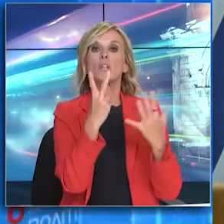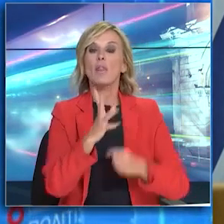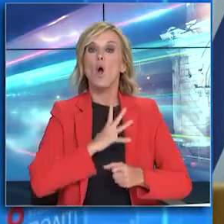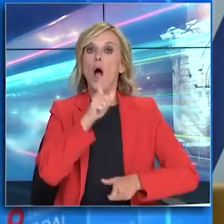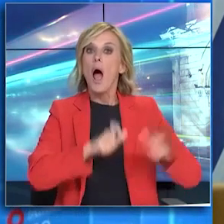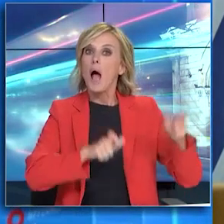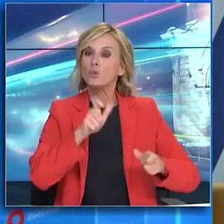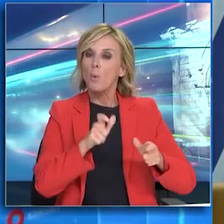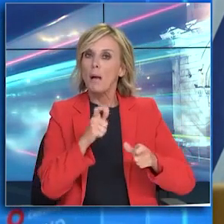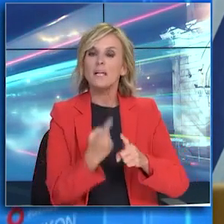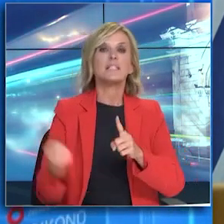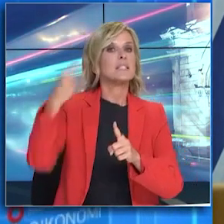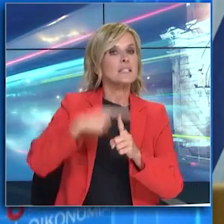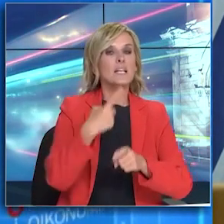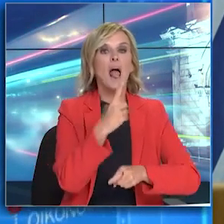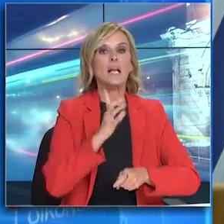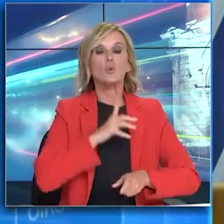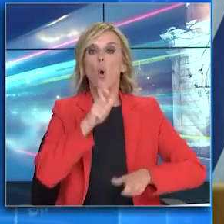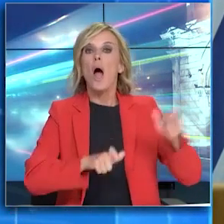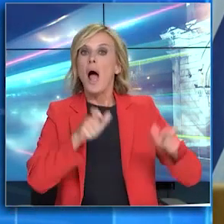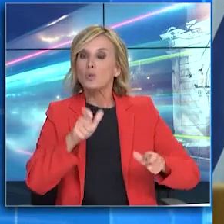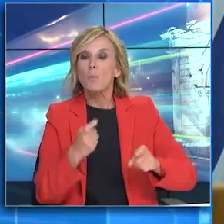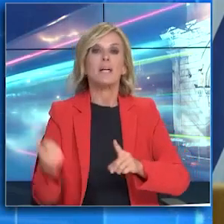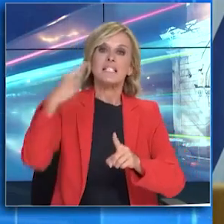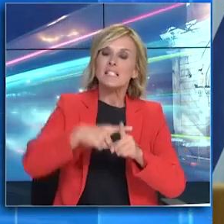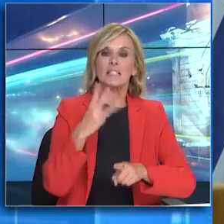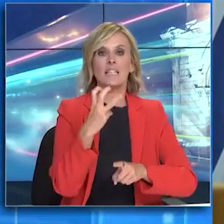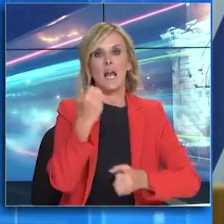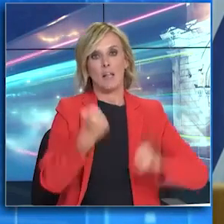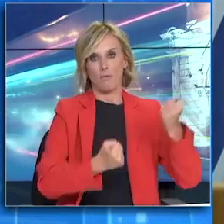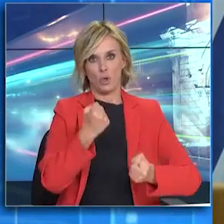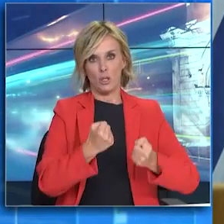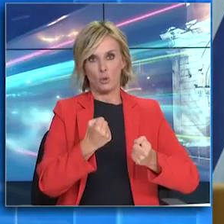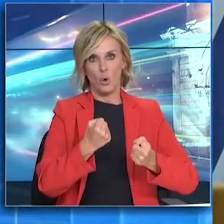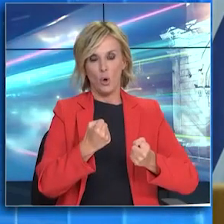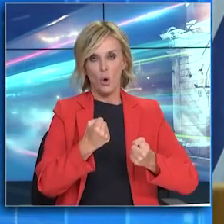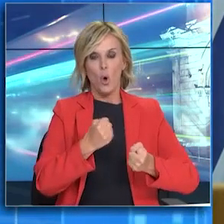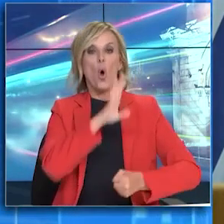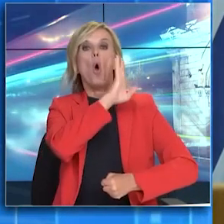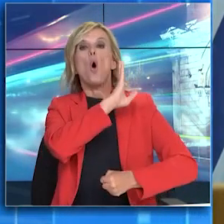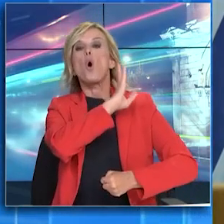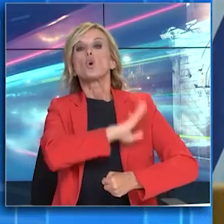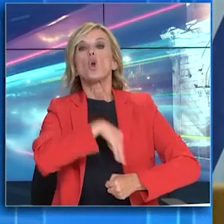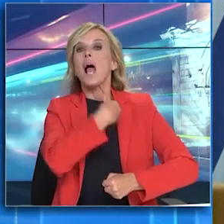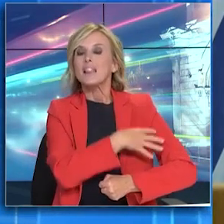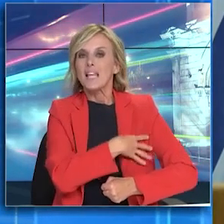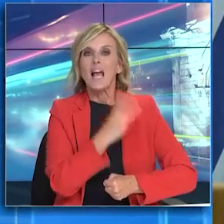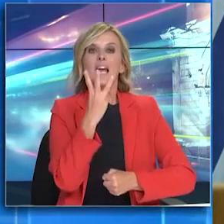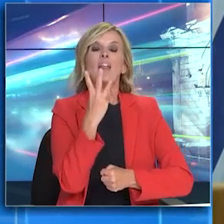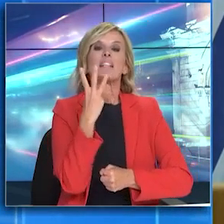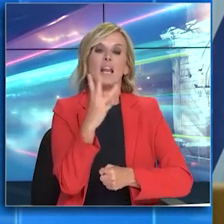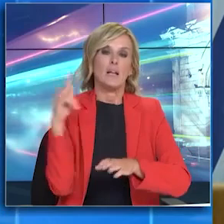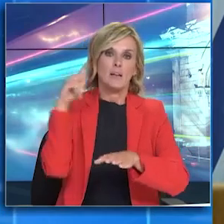αναμένονται ενισχύσεις με επιπλέον 100 άτομα και 30 οχήματα. Την Κροατία με 1 καναντέρ. Τη Σουηδία με 2 αεροσκάφη